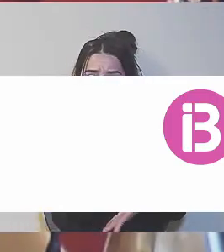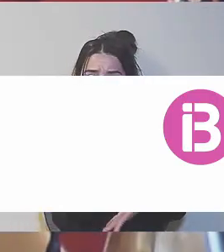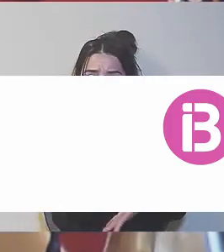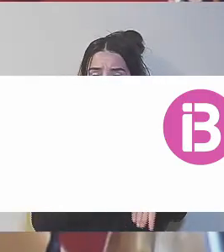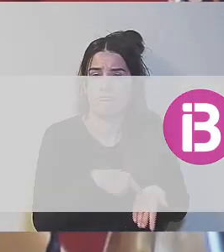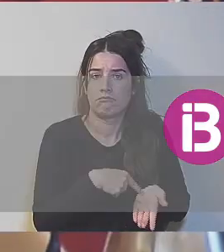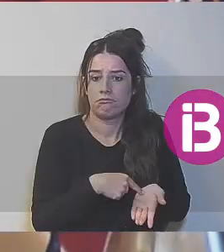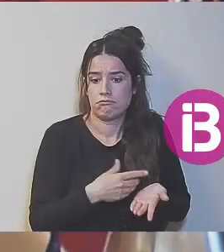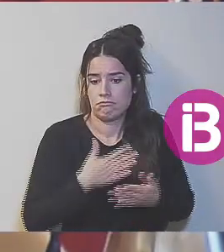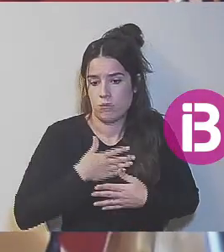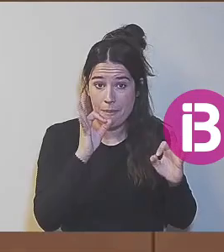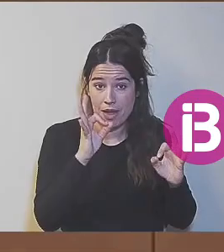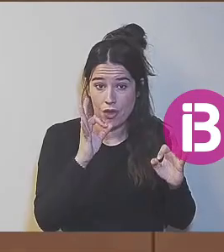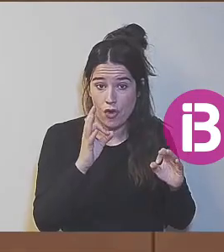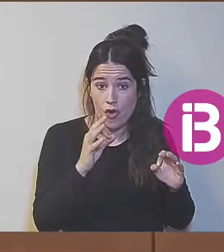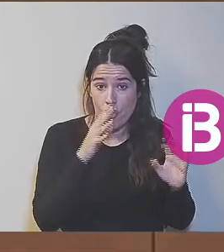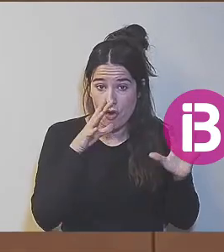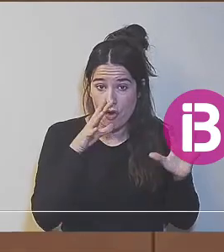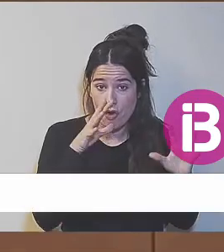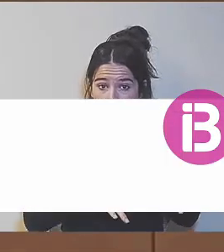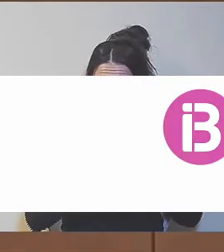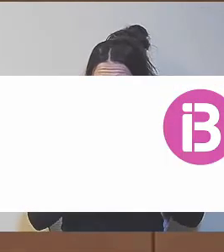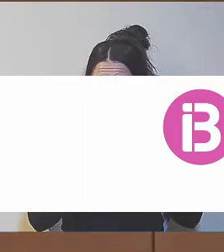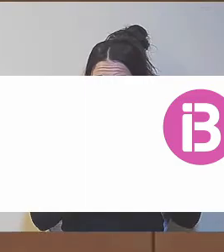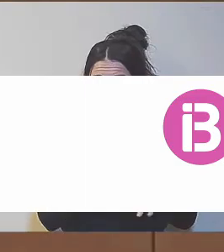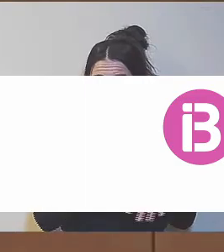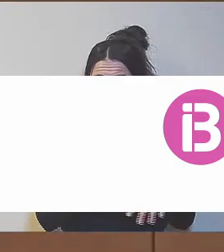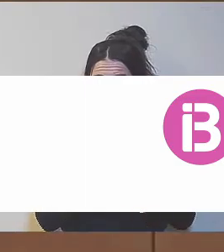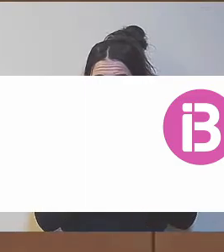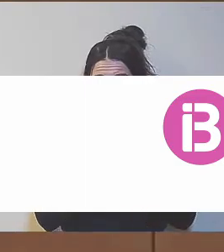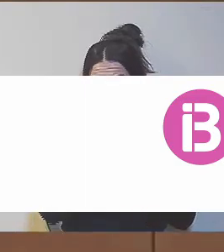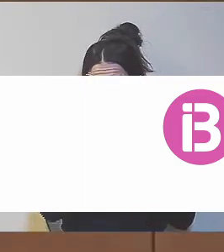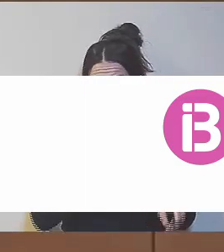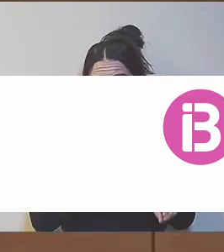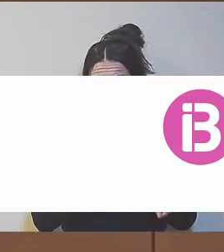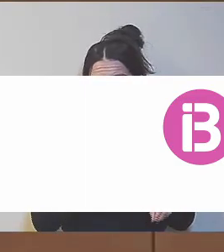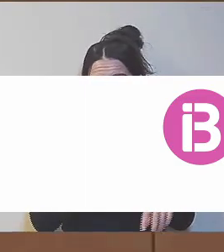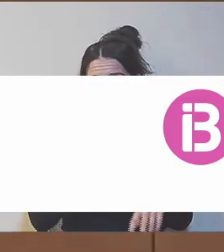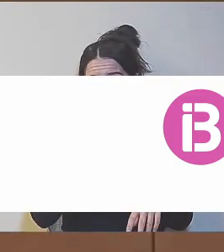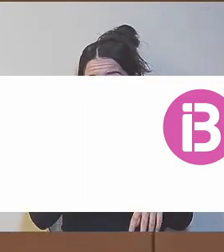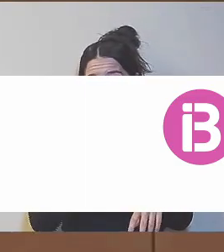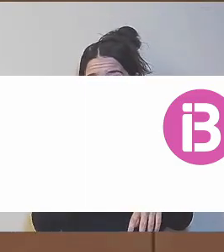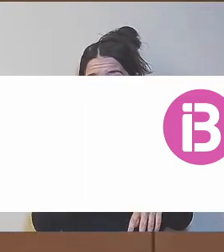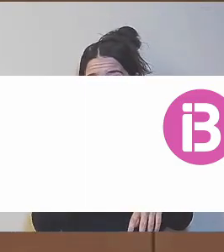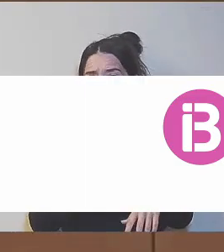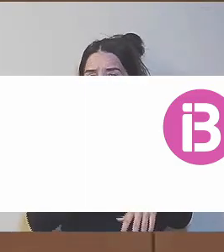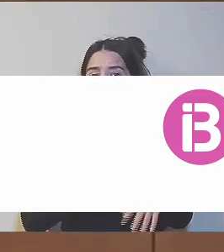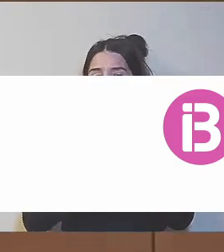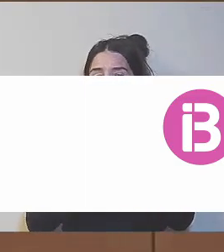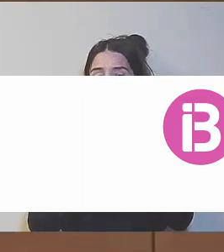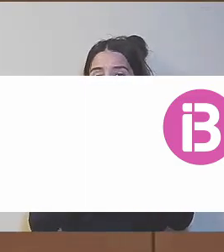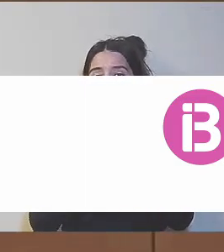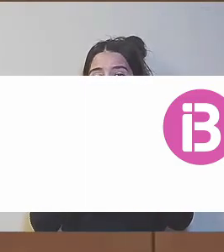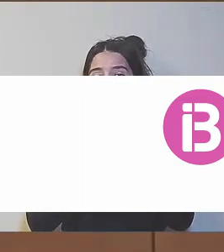mitjançant el seu Consell Insular. Vostès des de l'any 2003 ja preveuen la possibilitat de legalitzar habitatges en sòl